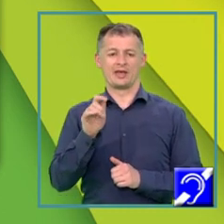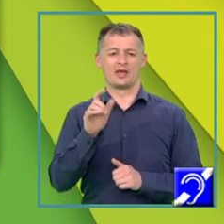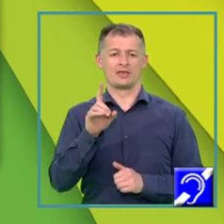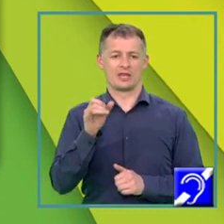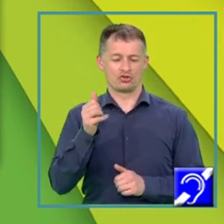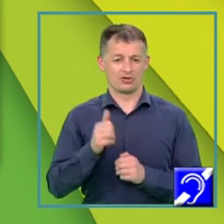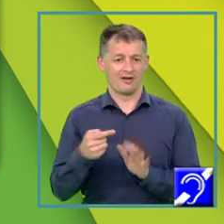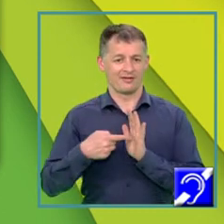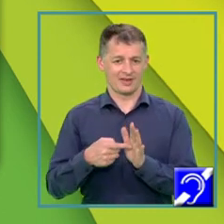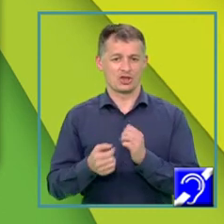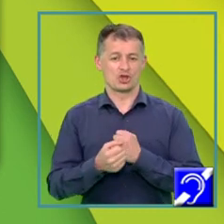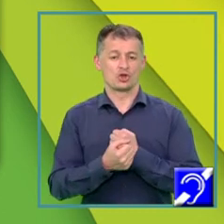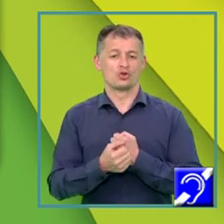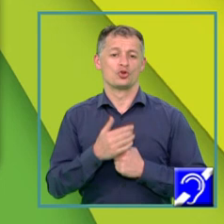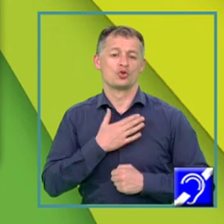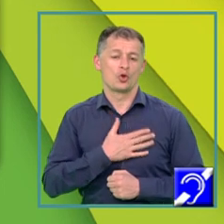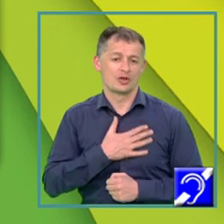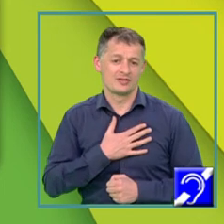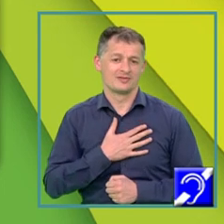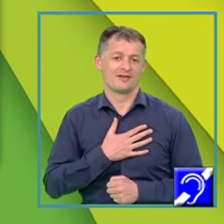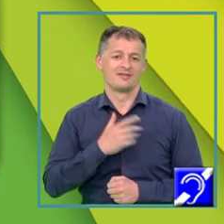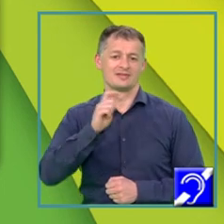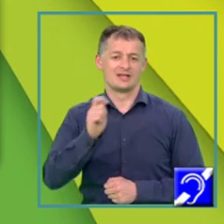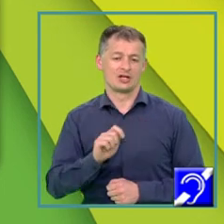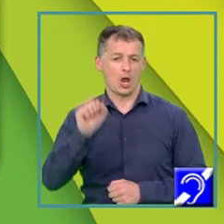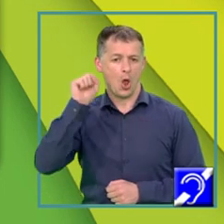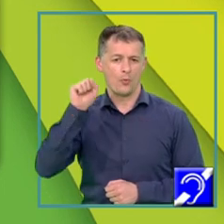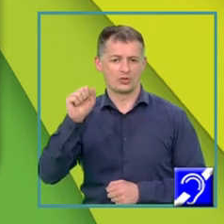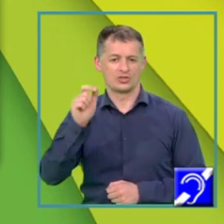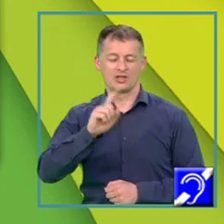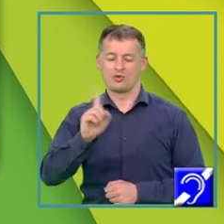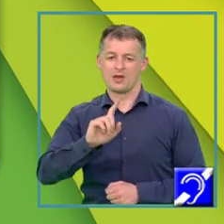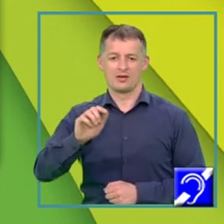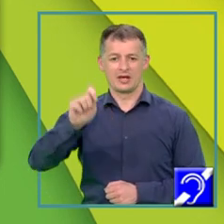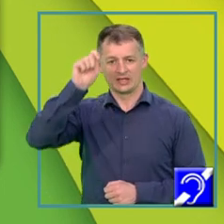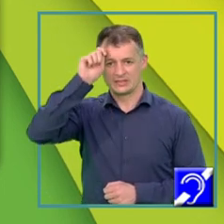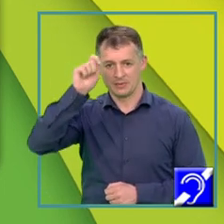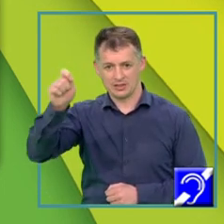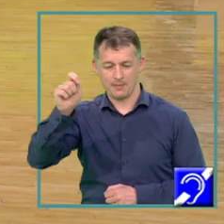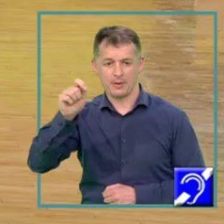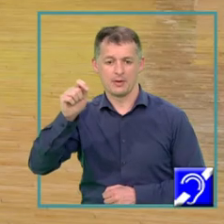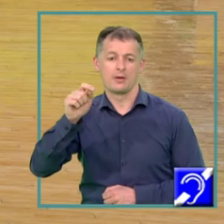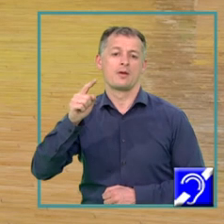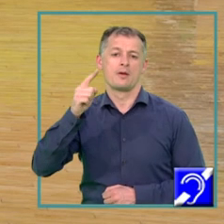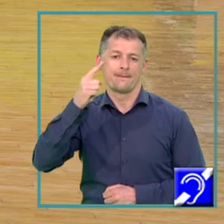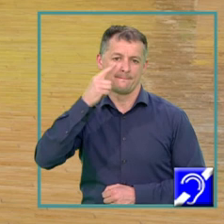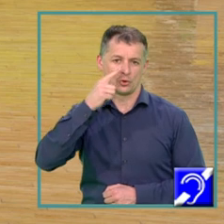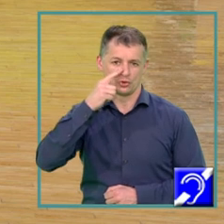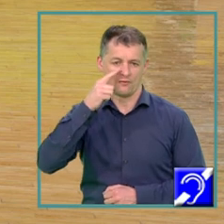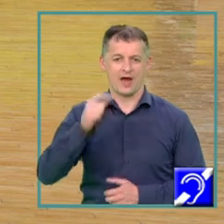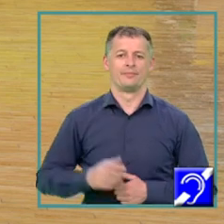arăta dorința statelor comuniste de a nu se mai subordona Moscovei și de a înlătura modelul stalinist. Al doilea